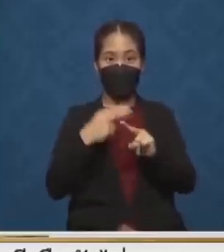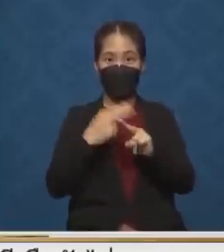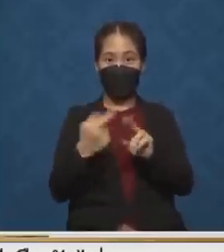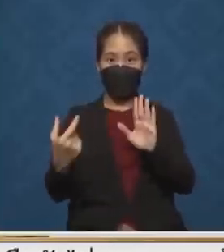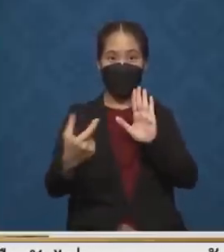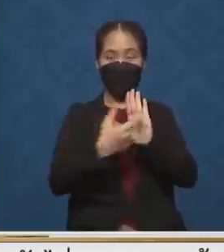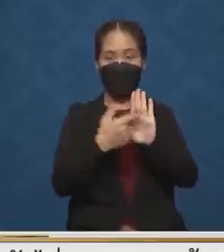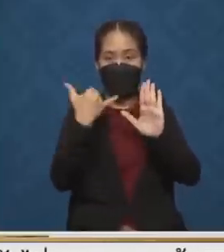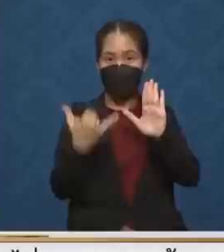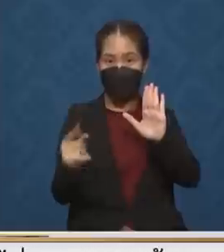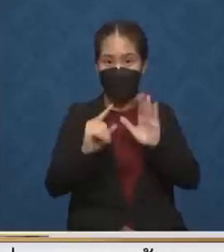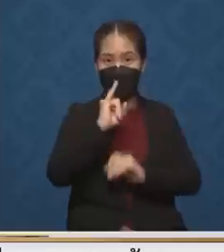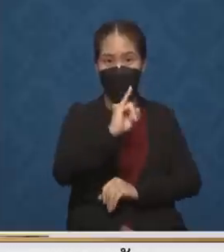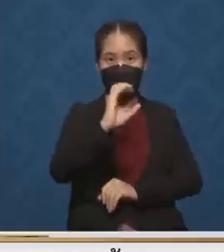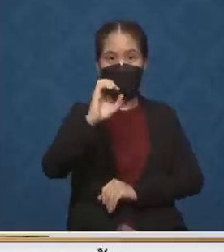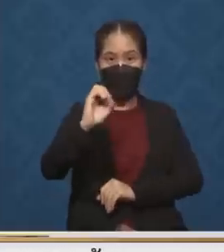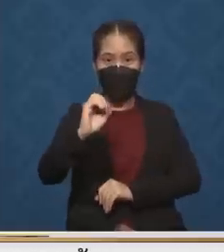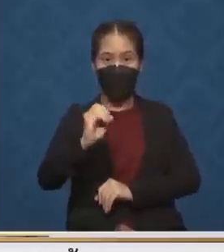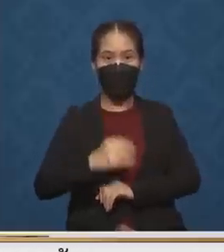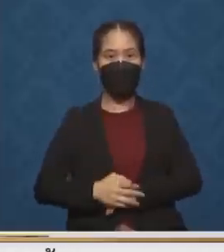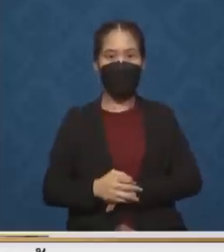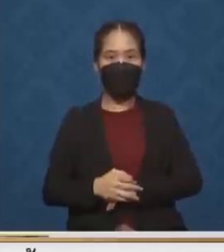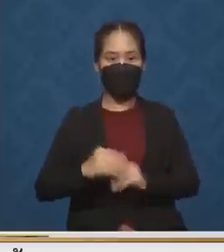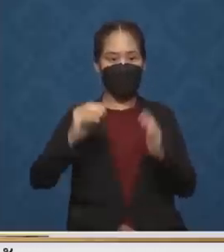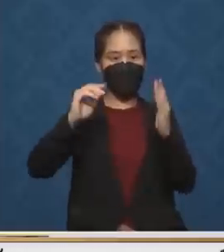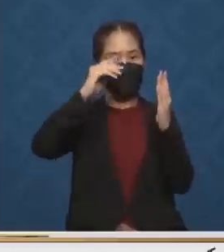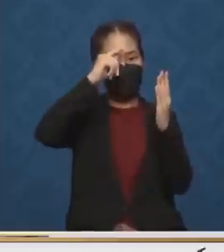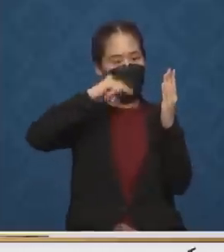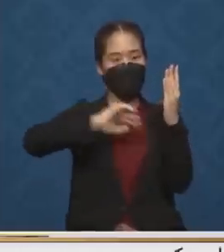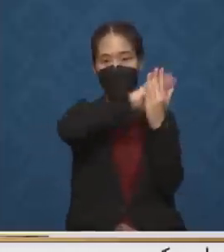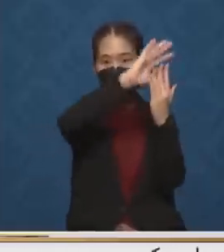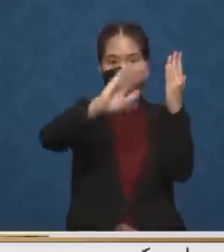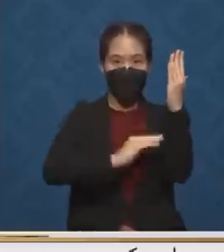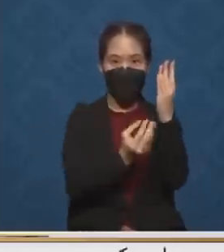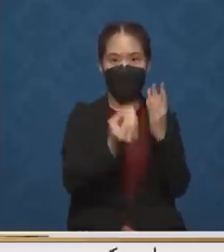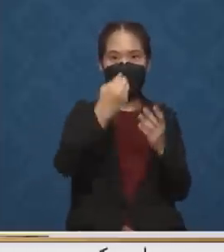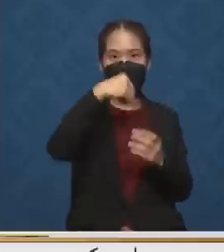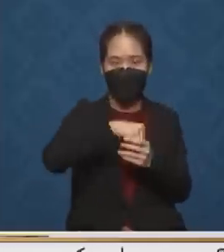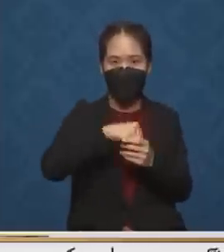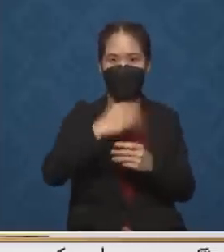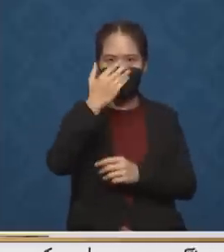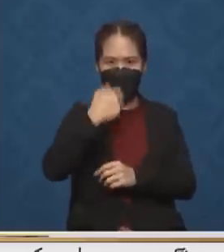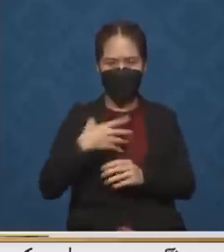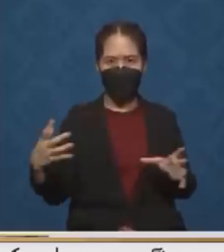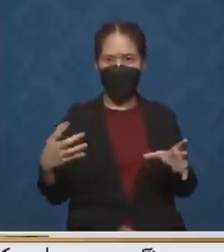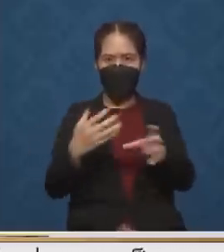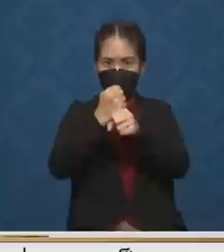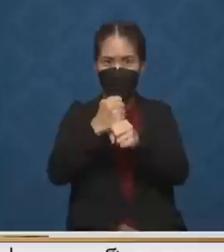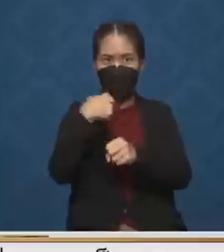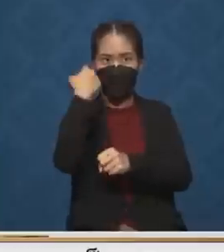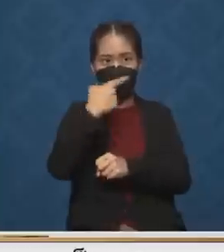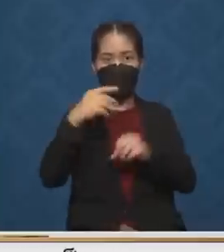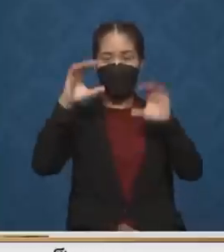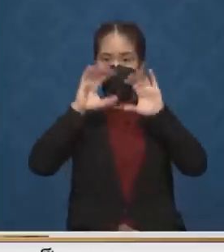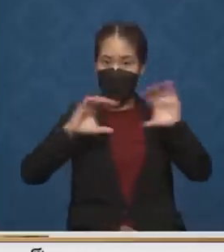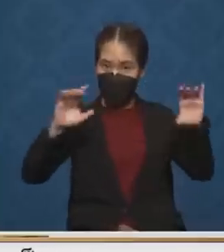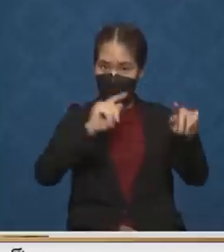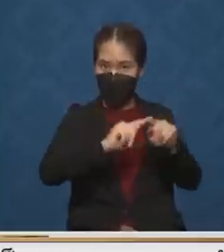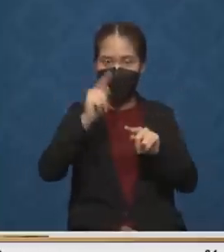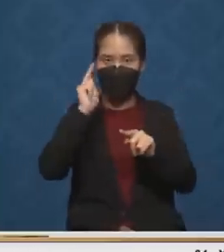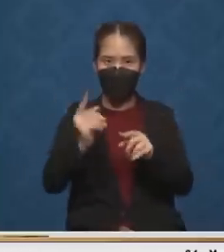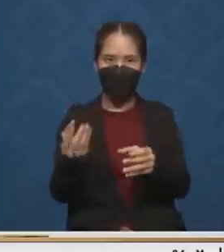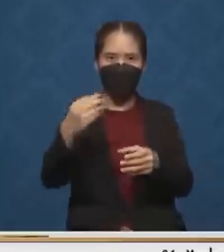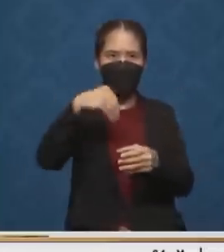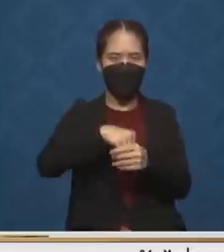ว่าเป็ปริบัิการ I.O.กินรวบประเทศเพราะมันรวมถึงค่ราชการผลนเรือนที่กำลงจะต้องเข้ามามส่วเกี่ยวข้องค่ราช